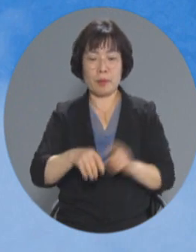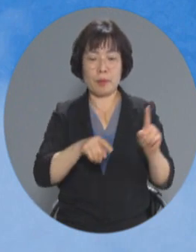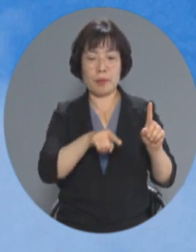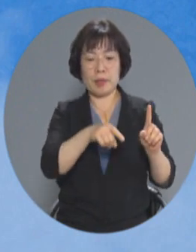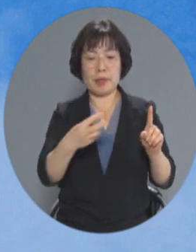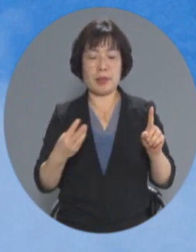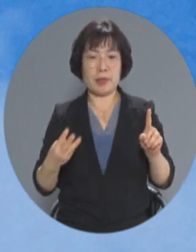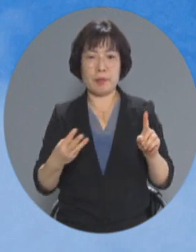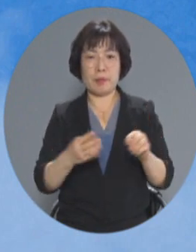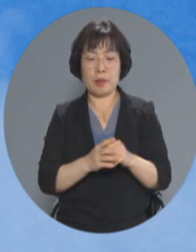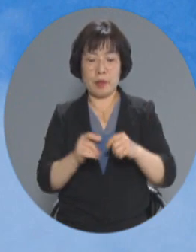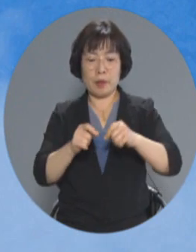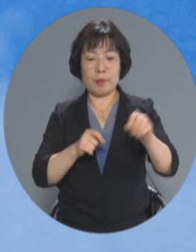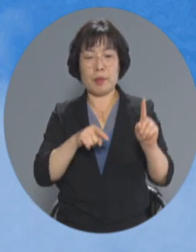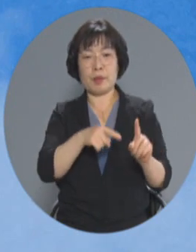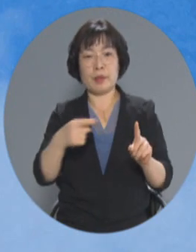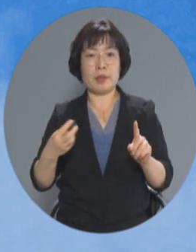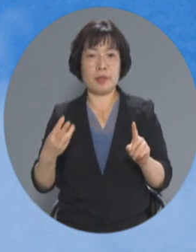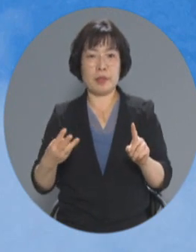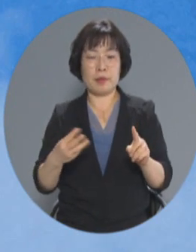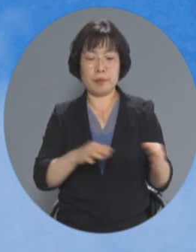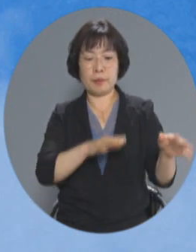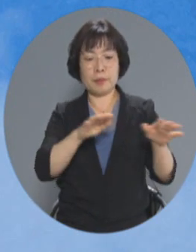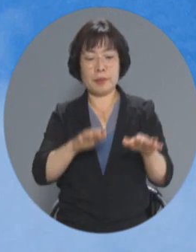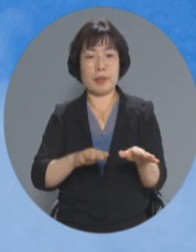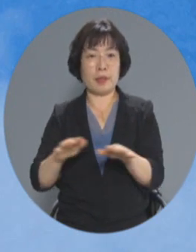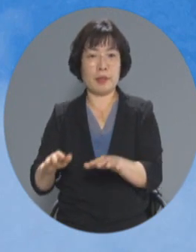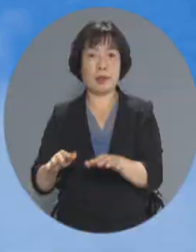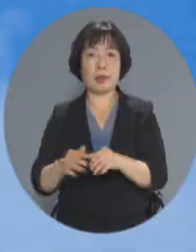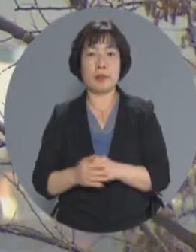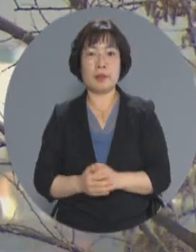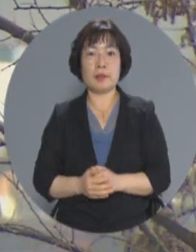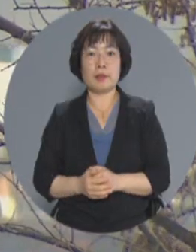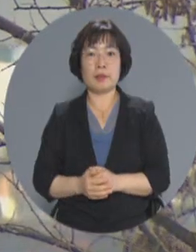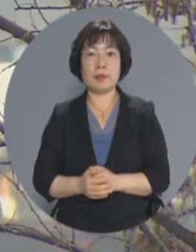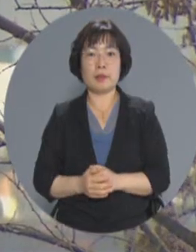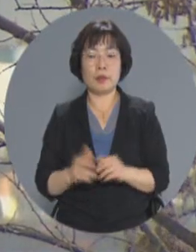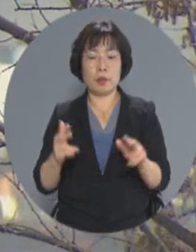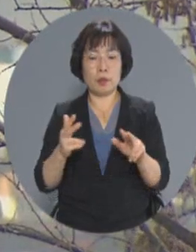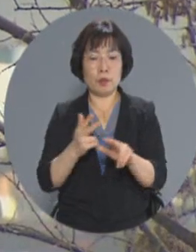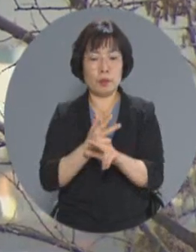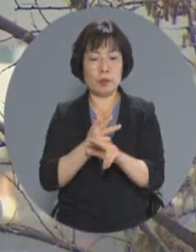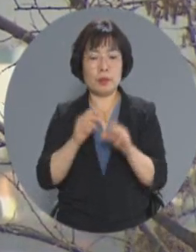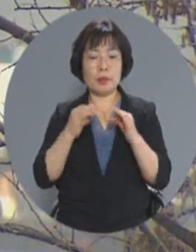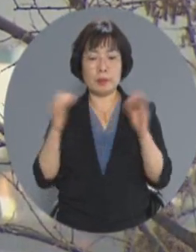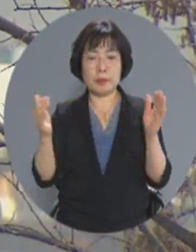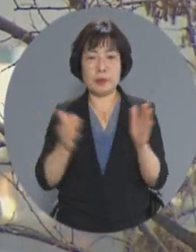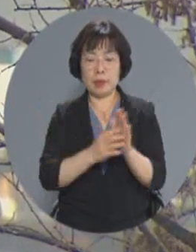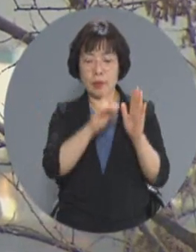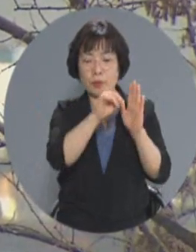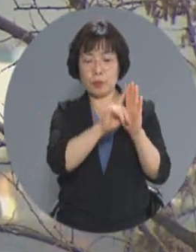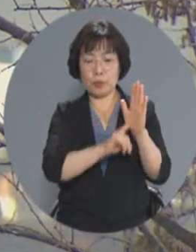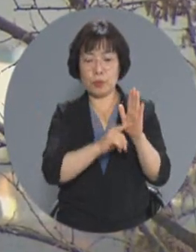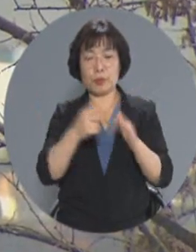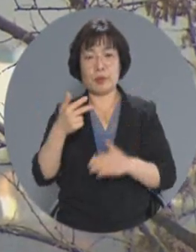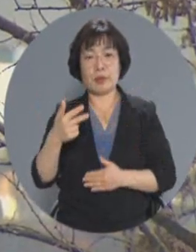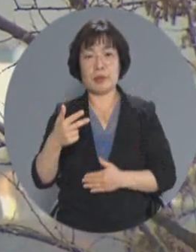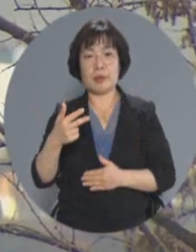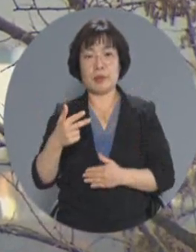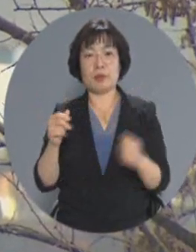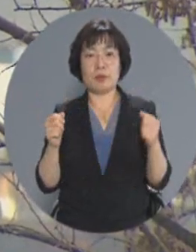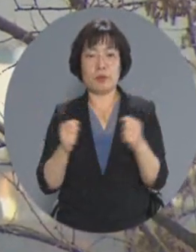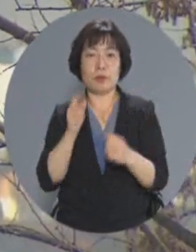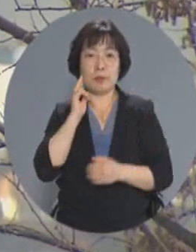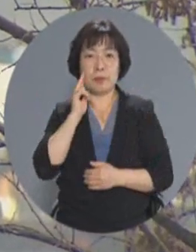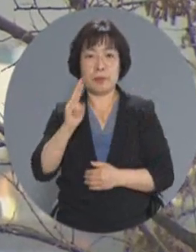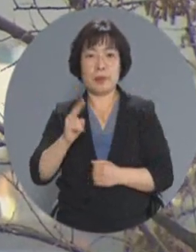1에서 3m, 먼바다에서 1에서 3m로 일겠습니다. 이번 주 금요일까지 아침 기온은 영하 7도까지 떨어져